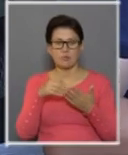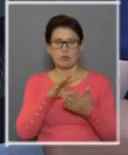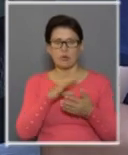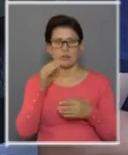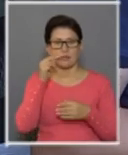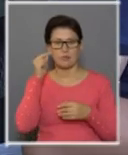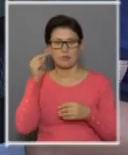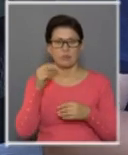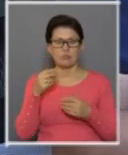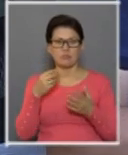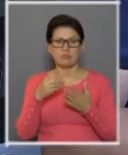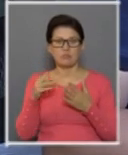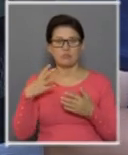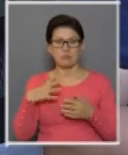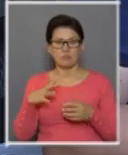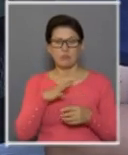жағдайларда Қытайдан алдырамыз, амал